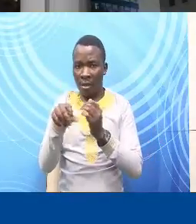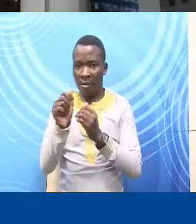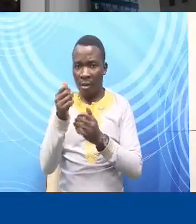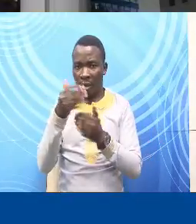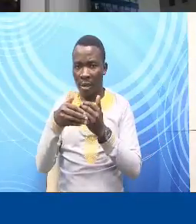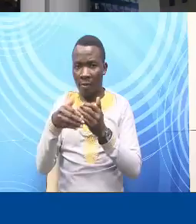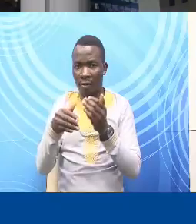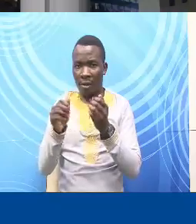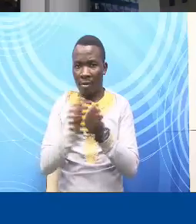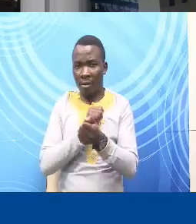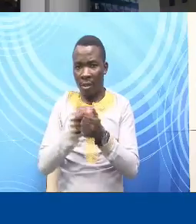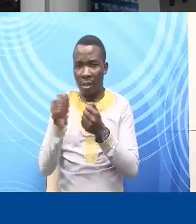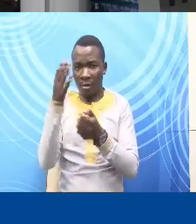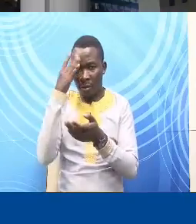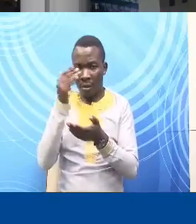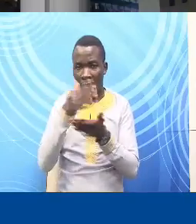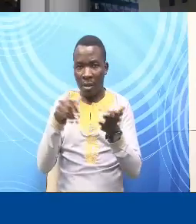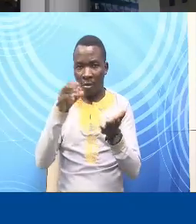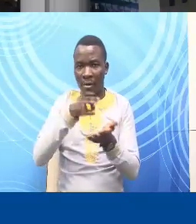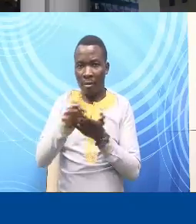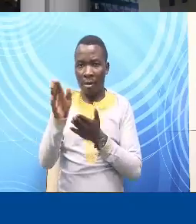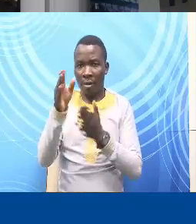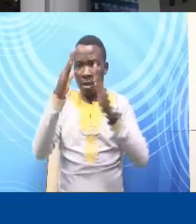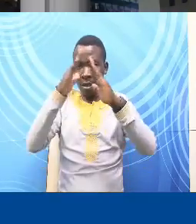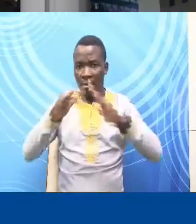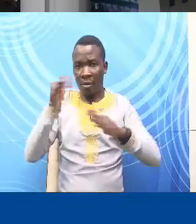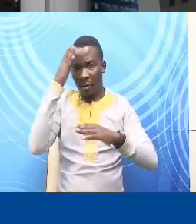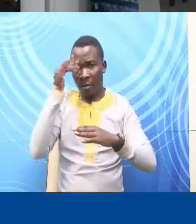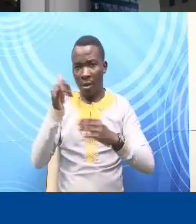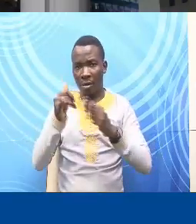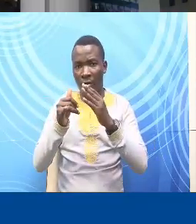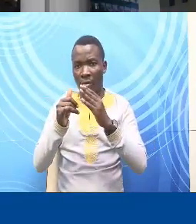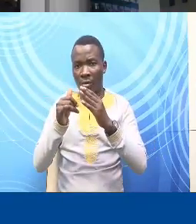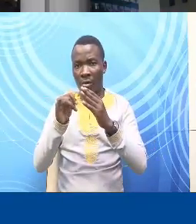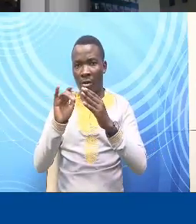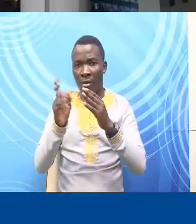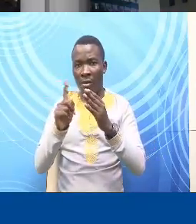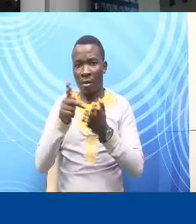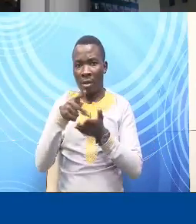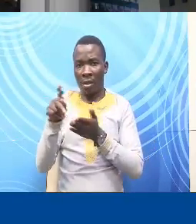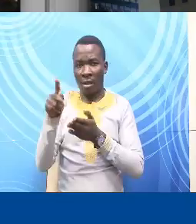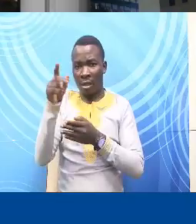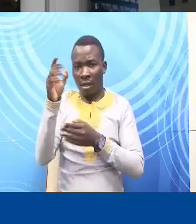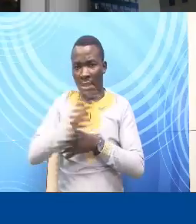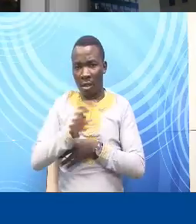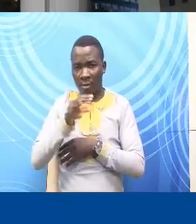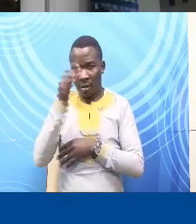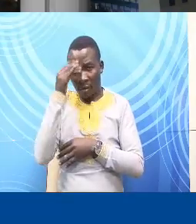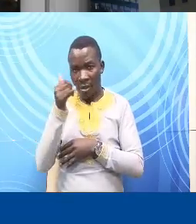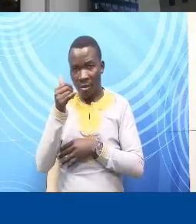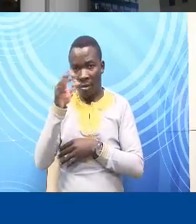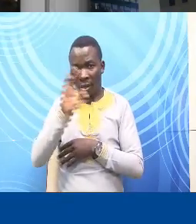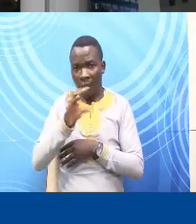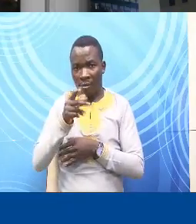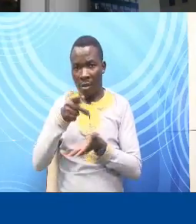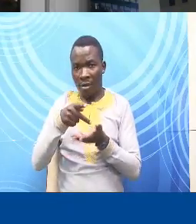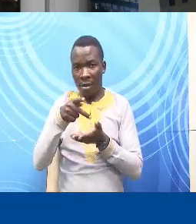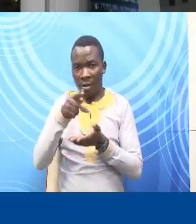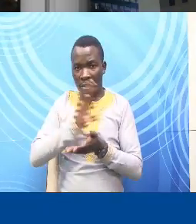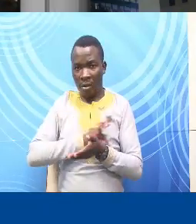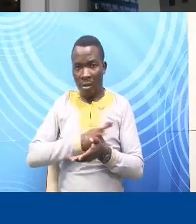kuko bamwe birukanwe mu mazu kubera kwamburwa n'iyi kampani, aho bavuga ko kandi kwambura iyi kampani ari ibintu yagize umuco.